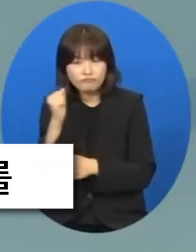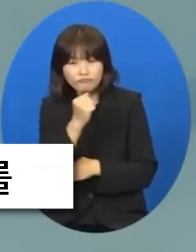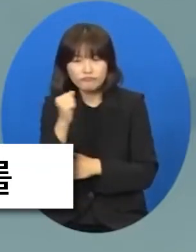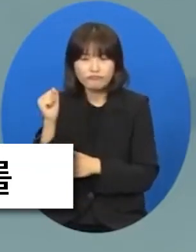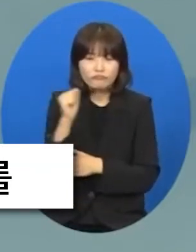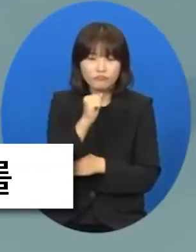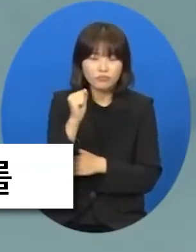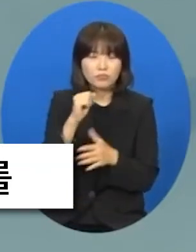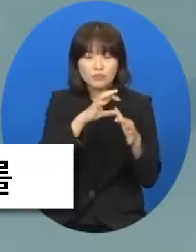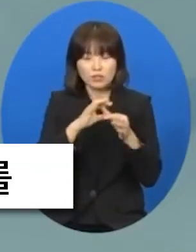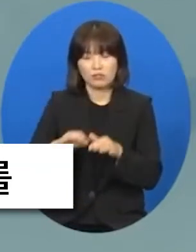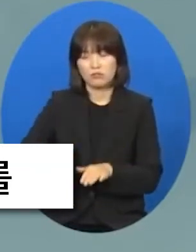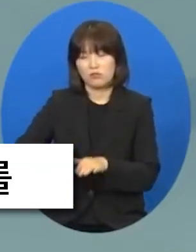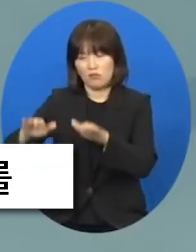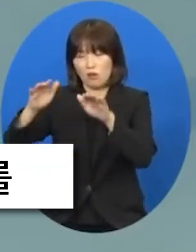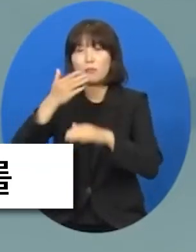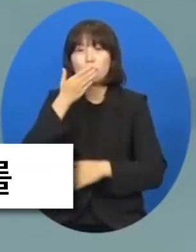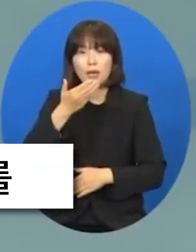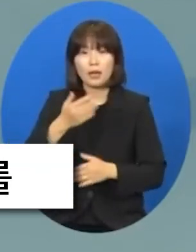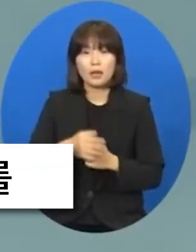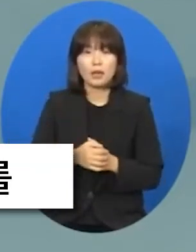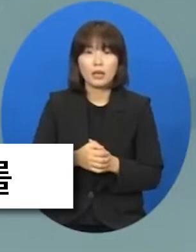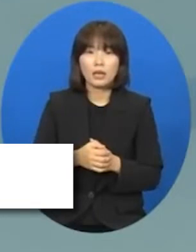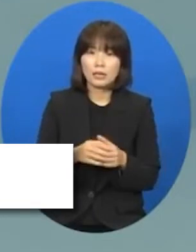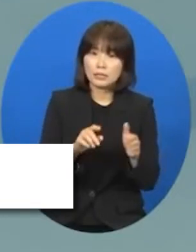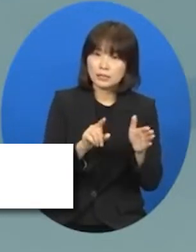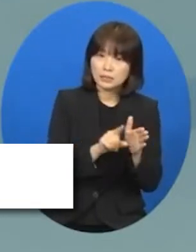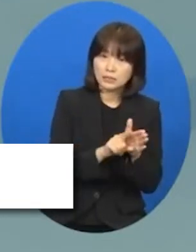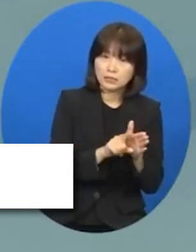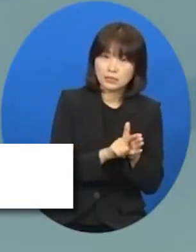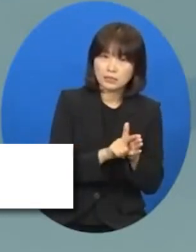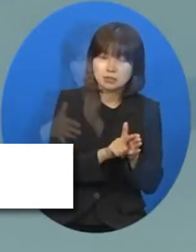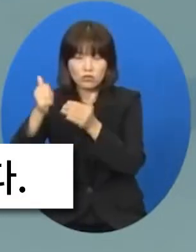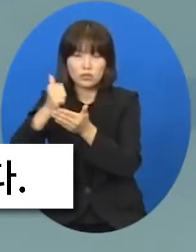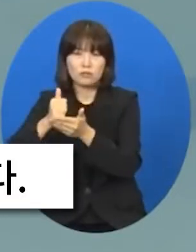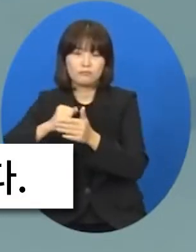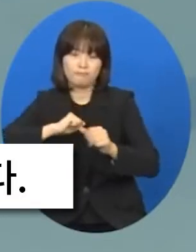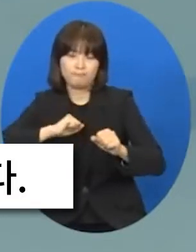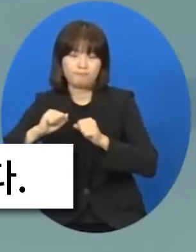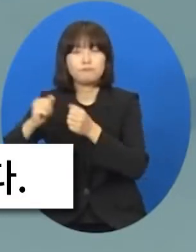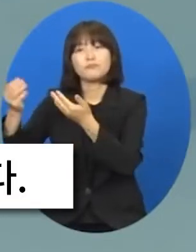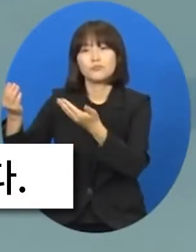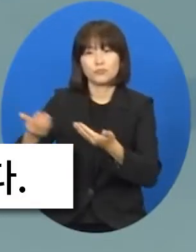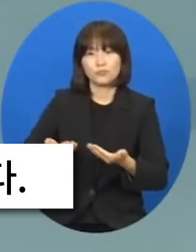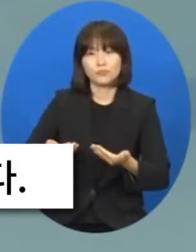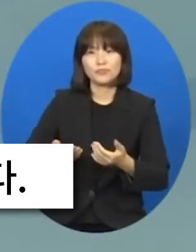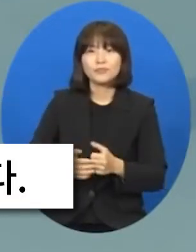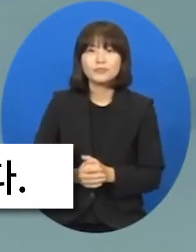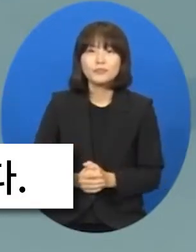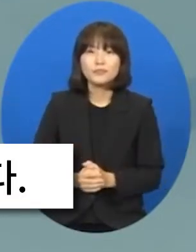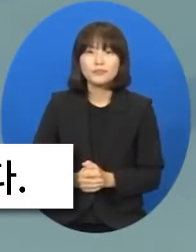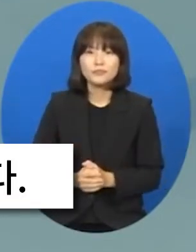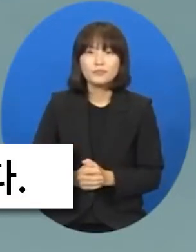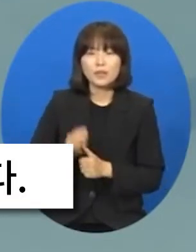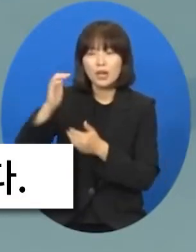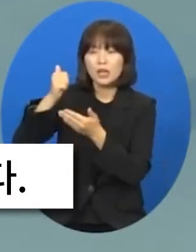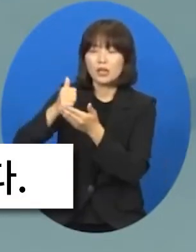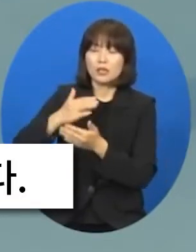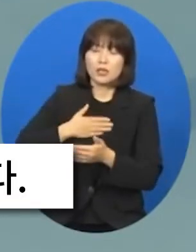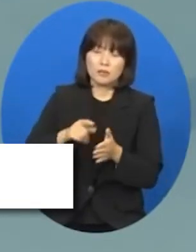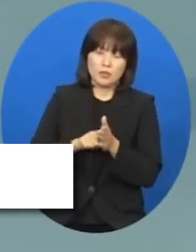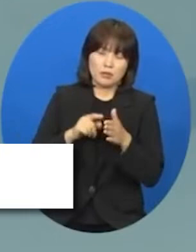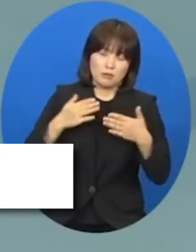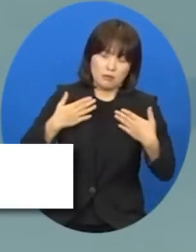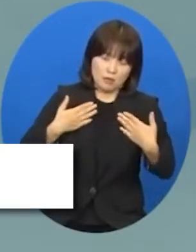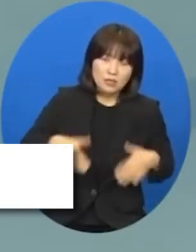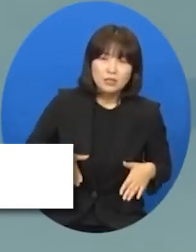신앙은 씨름입니다 오랜 시간 지속적인 시행착오를 겪는 거예요 우리는 하나님 저 믿음이 너무 연약합니다